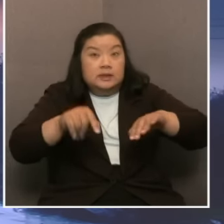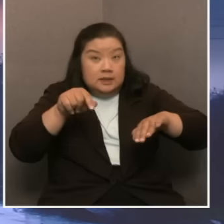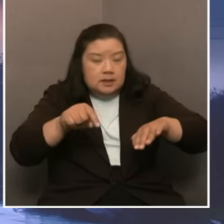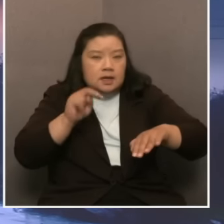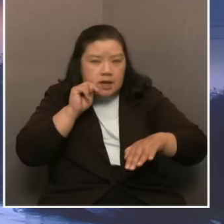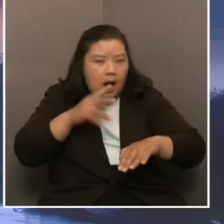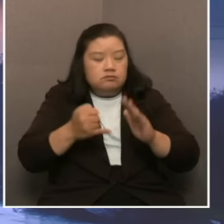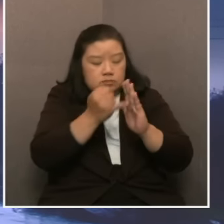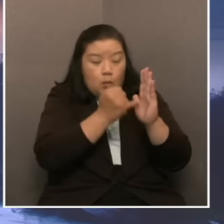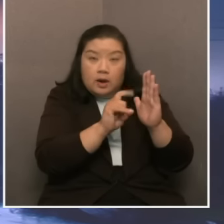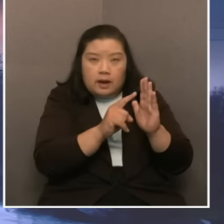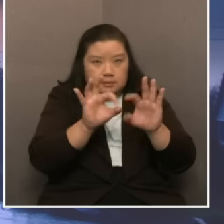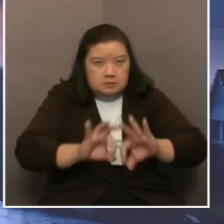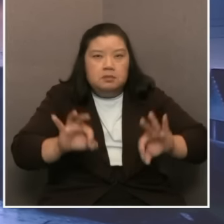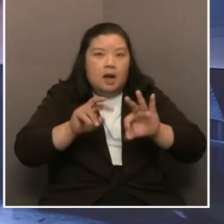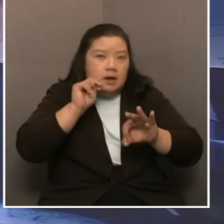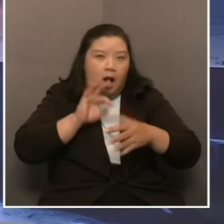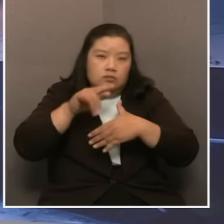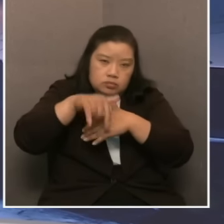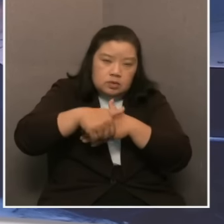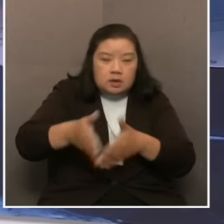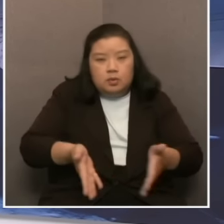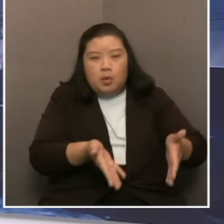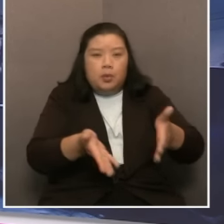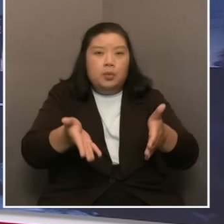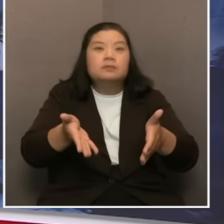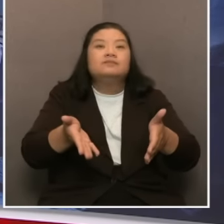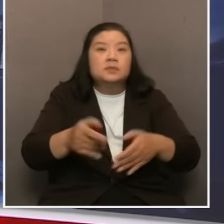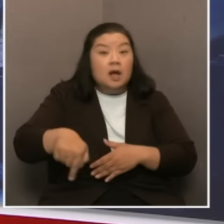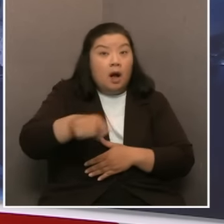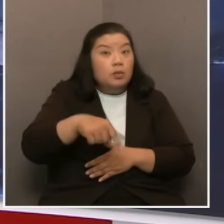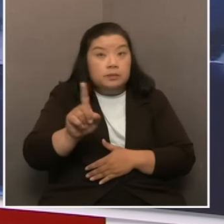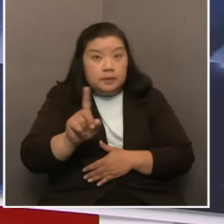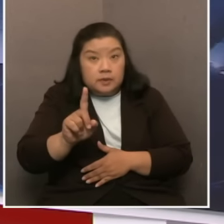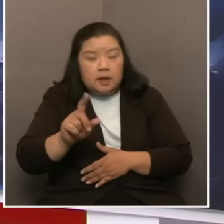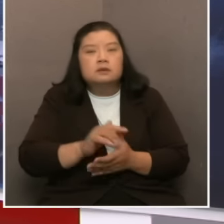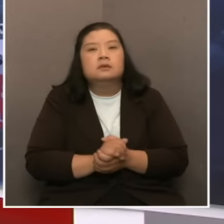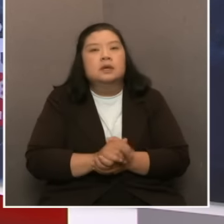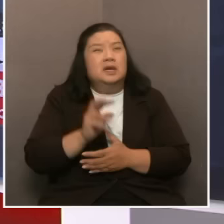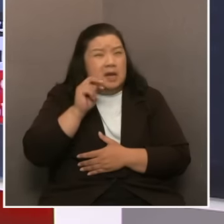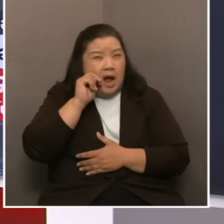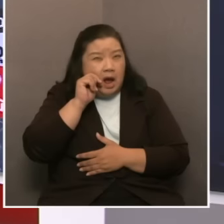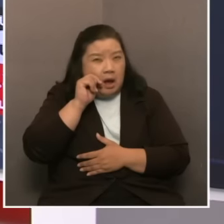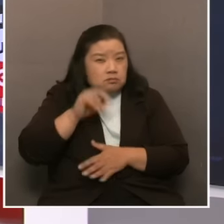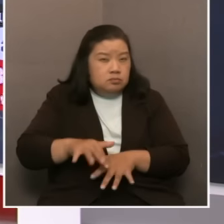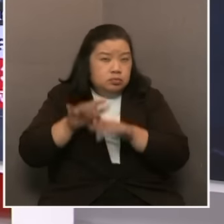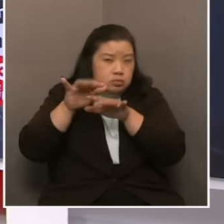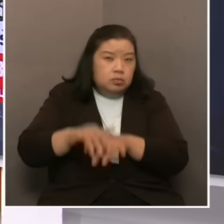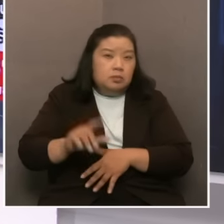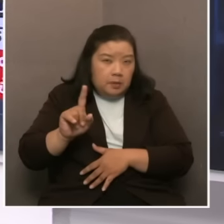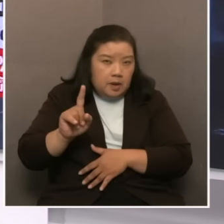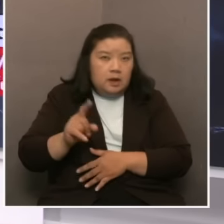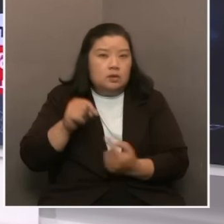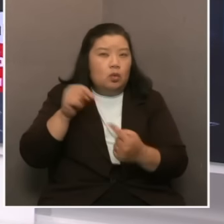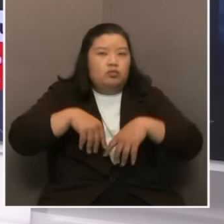็บน้ำที่สำคัญและประมาณนำในล่งนำทสำคญของบ้านเราตอนนี้เป็อย่ไรบ้าง จะรบมอกับฝนได้อย่ไรวัี้ไปเริ่ตน